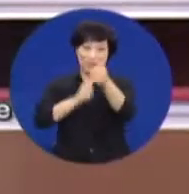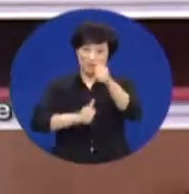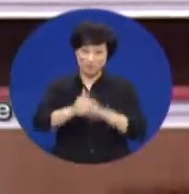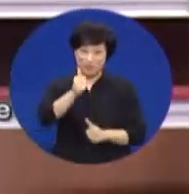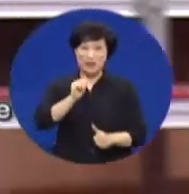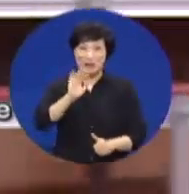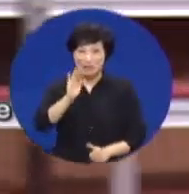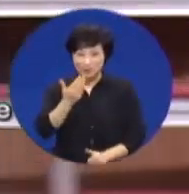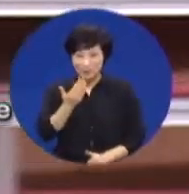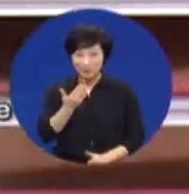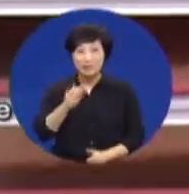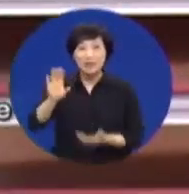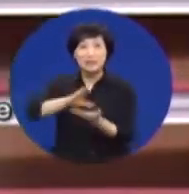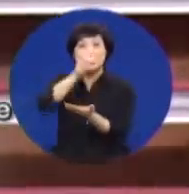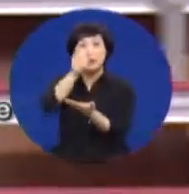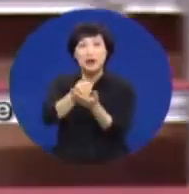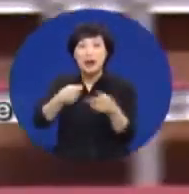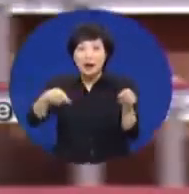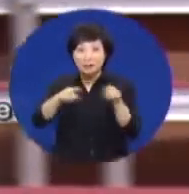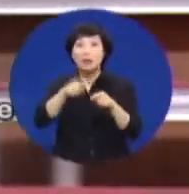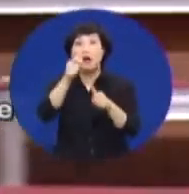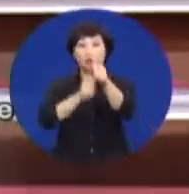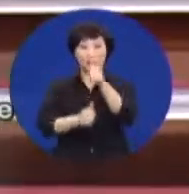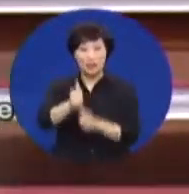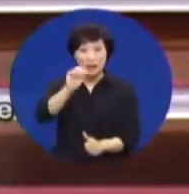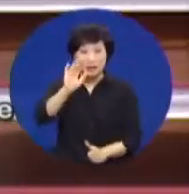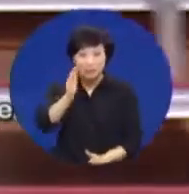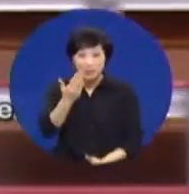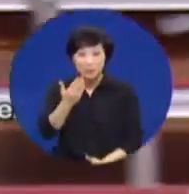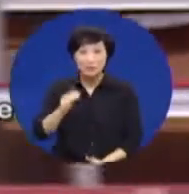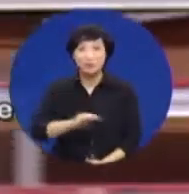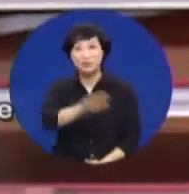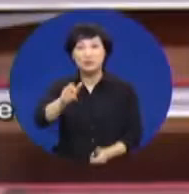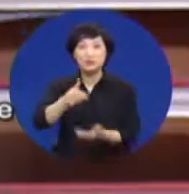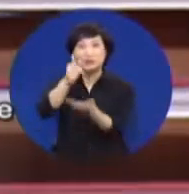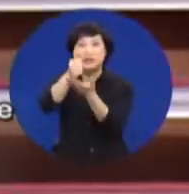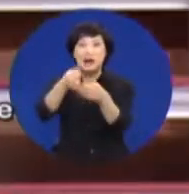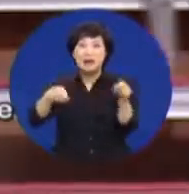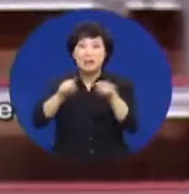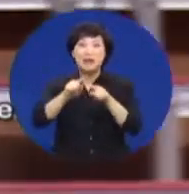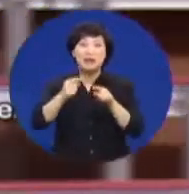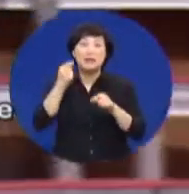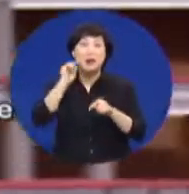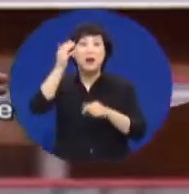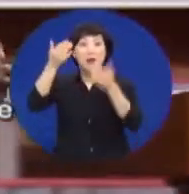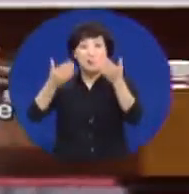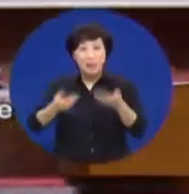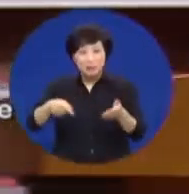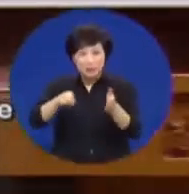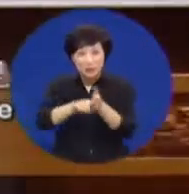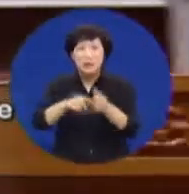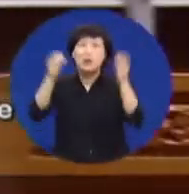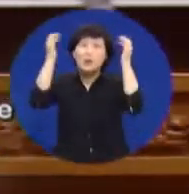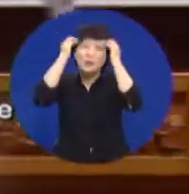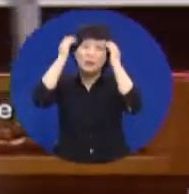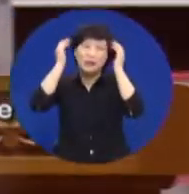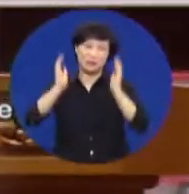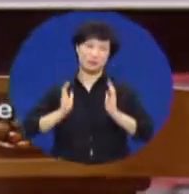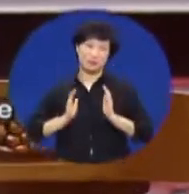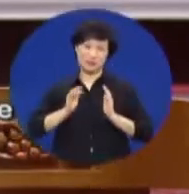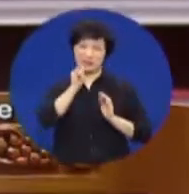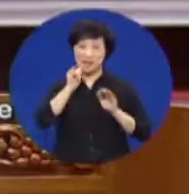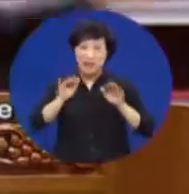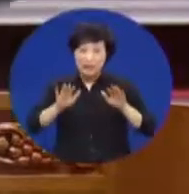후사요, 그리도 함께한 후사니 그와 함께 영광을 받기 위하여 고난도